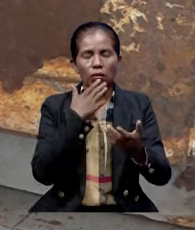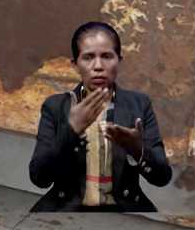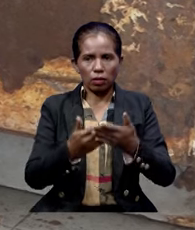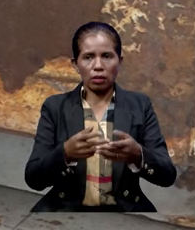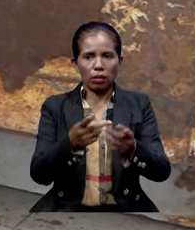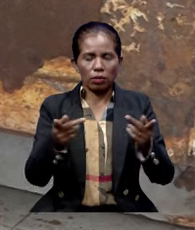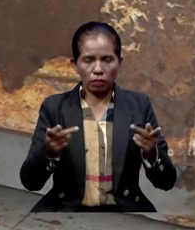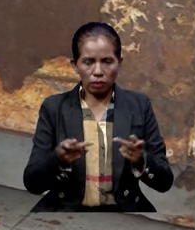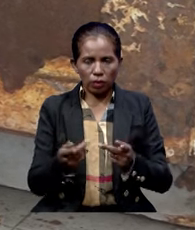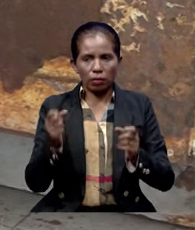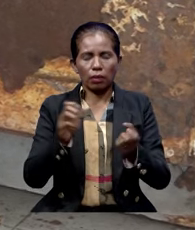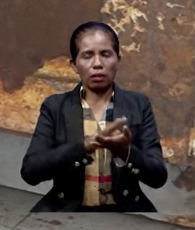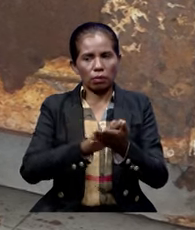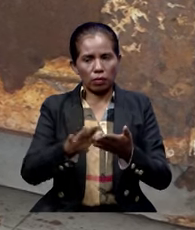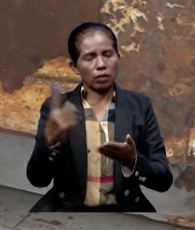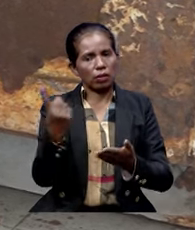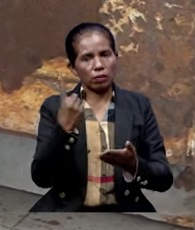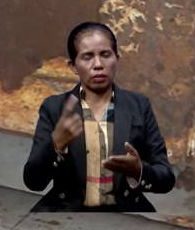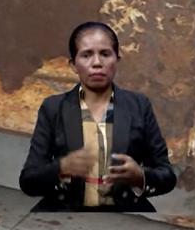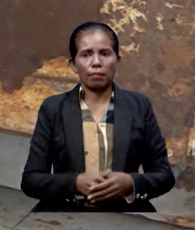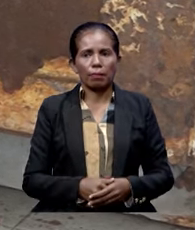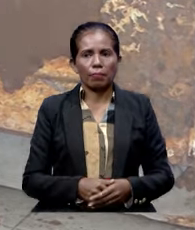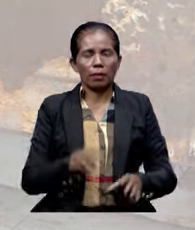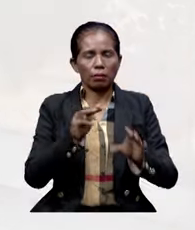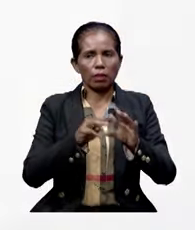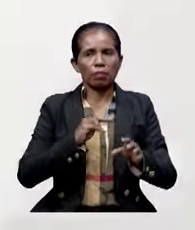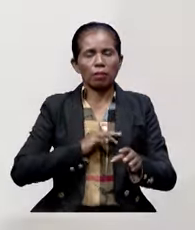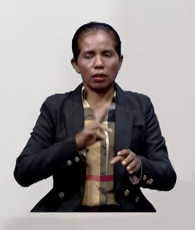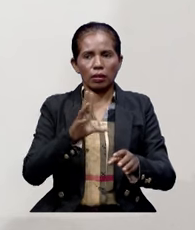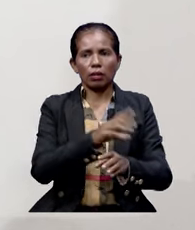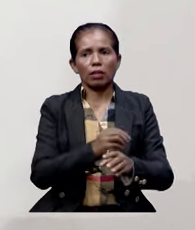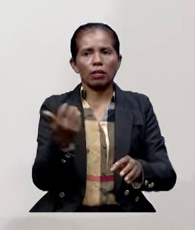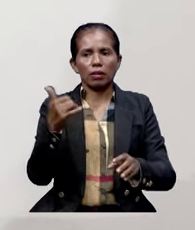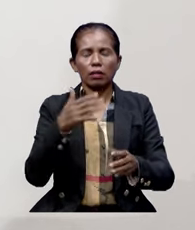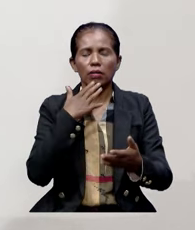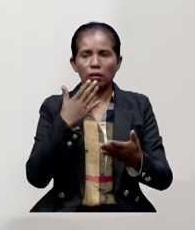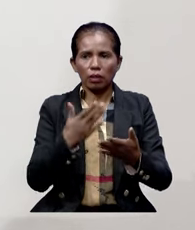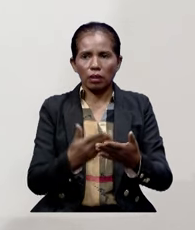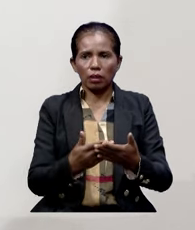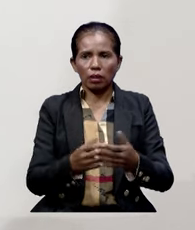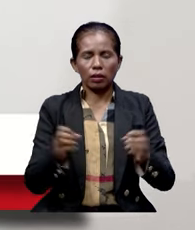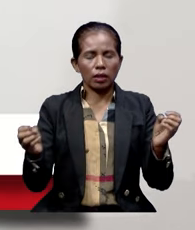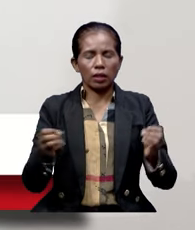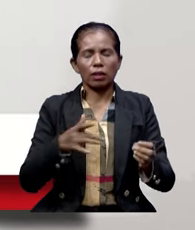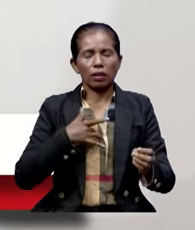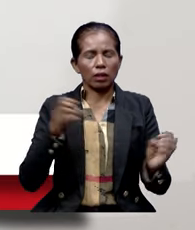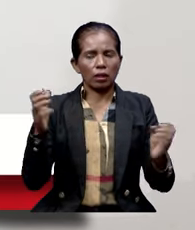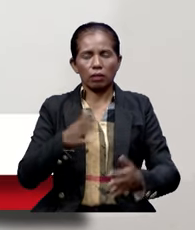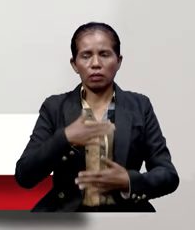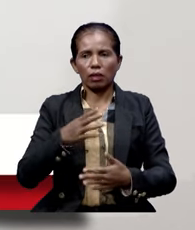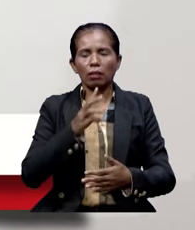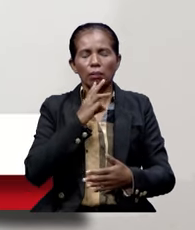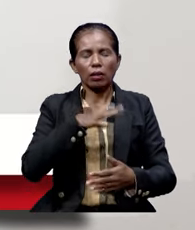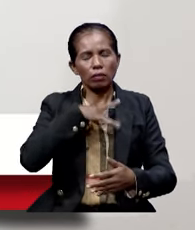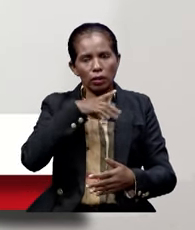fatin refere bele mos na fatin marcar malle ko sentina suficiente para ser se na menta tiana